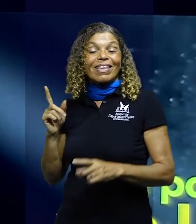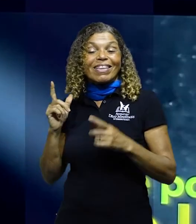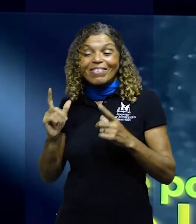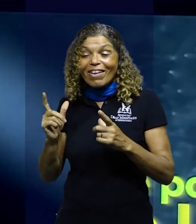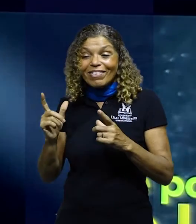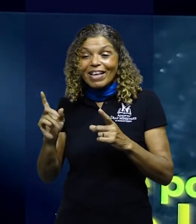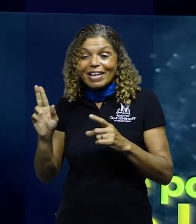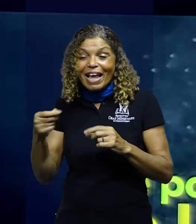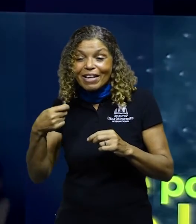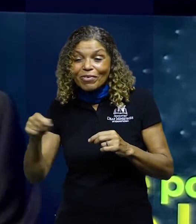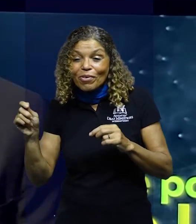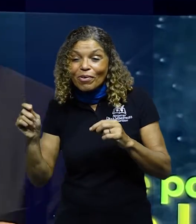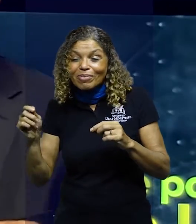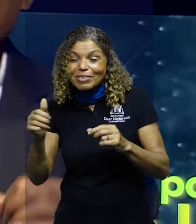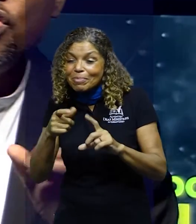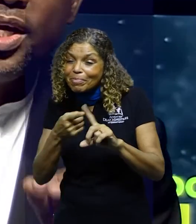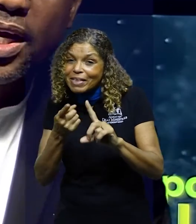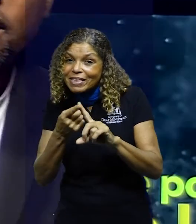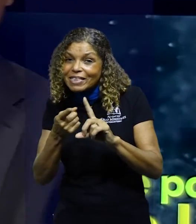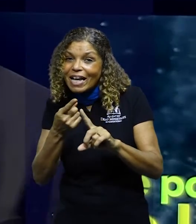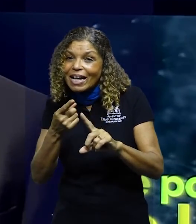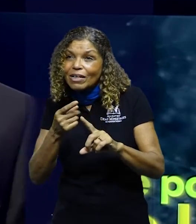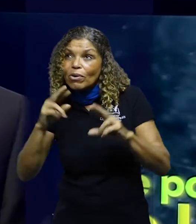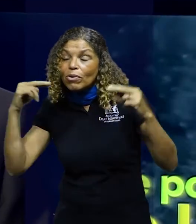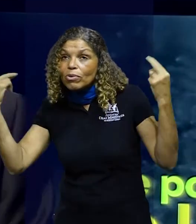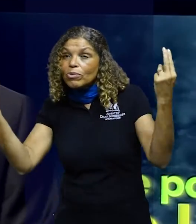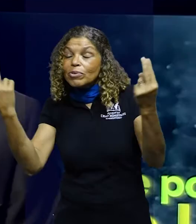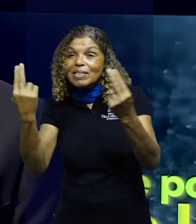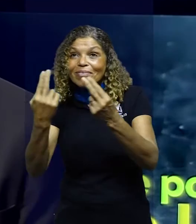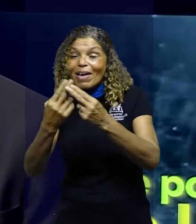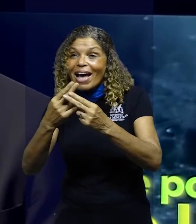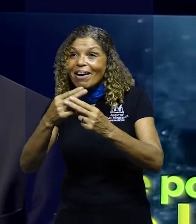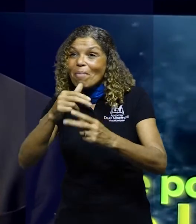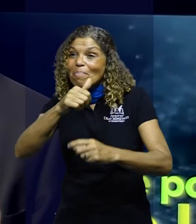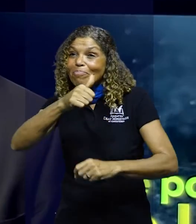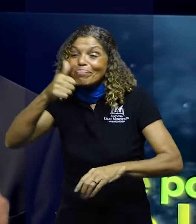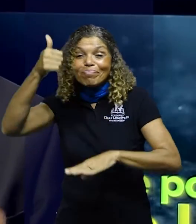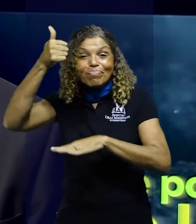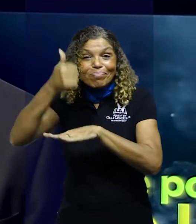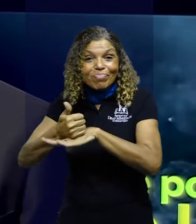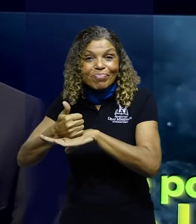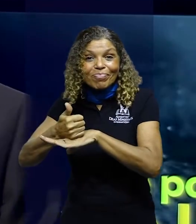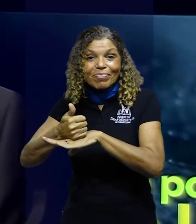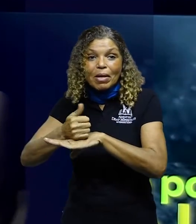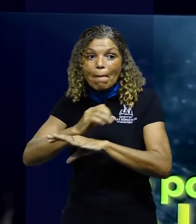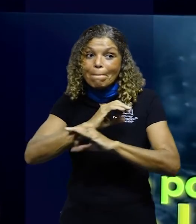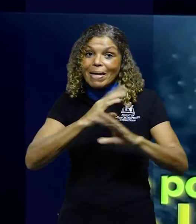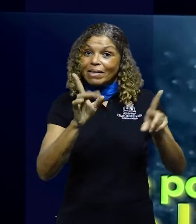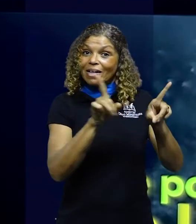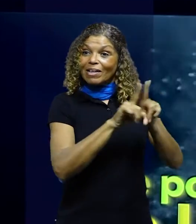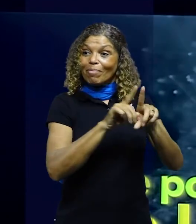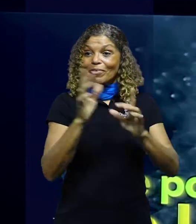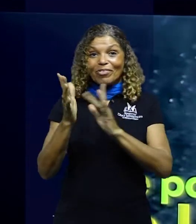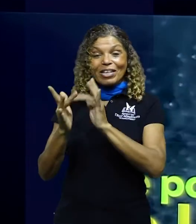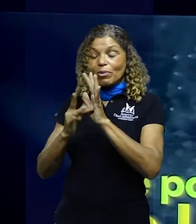nature unique, Jésus a une position unique dans l'univers. Personne n'est comme lui et personne